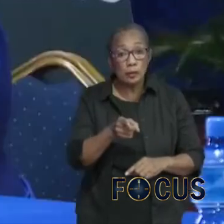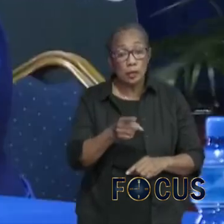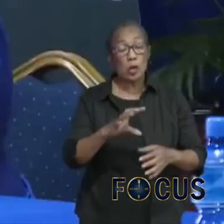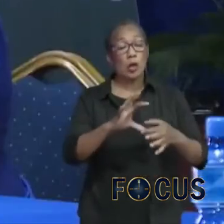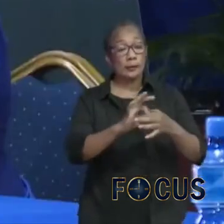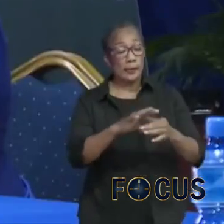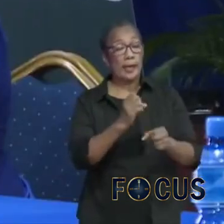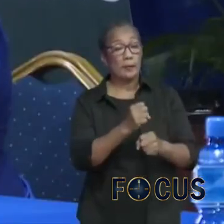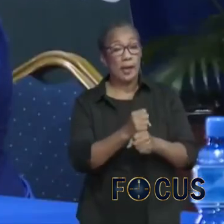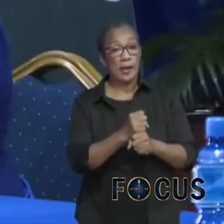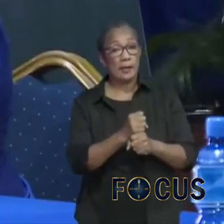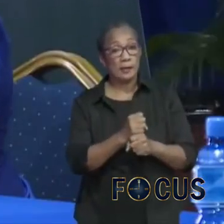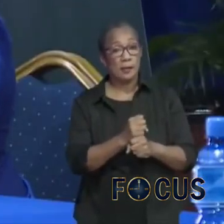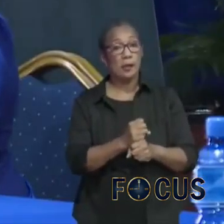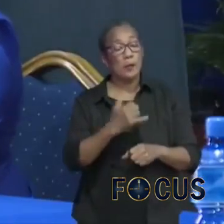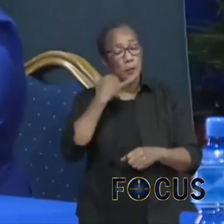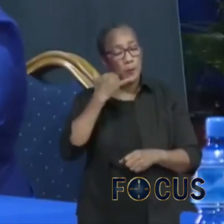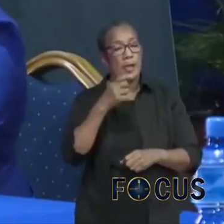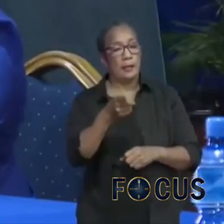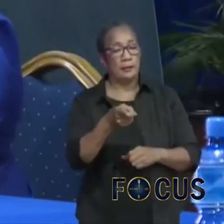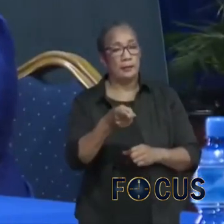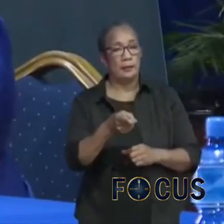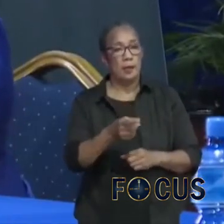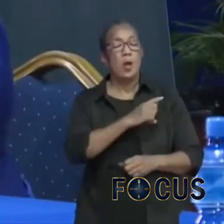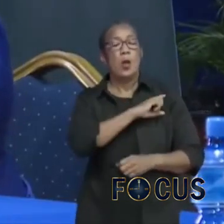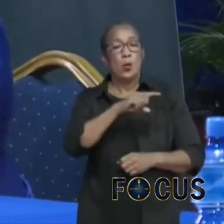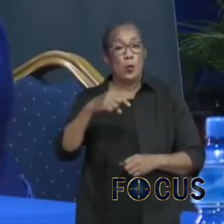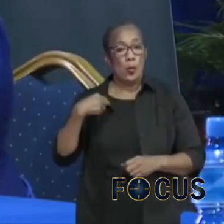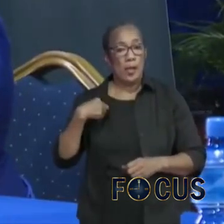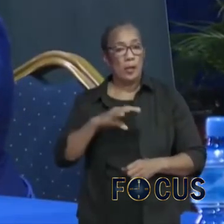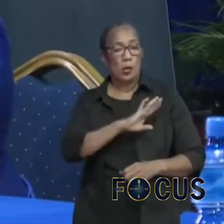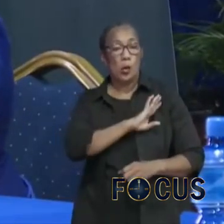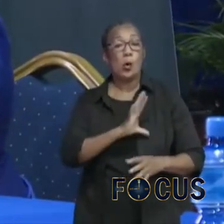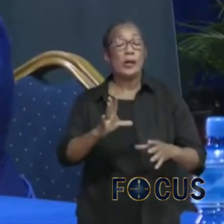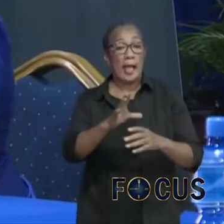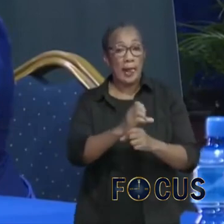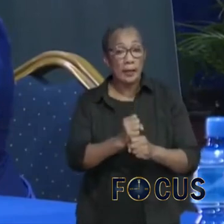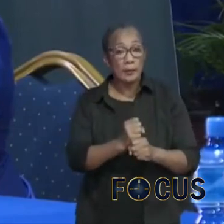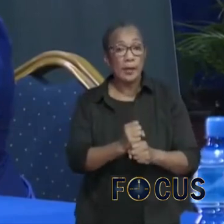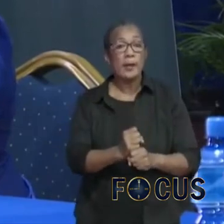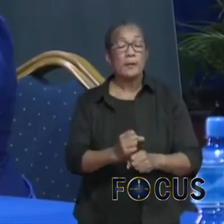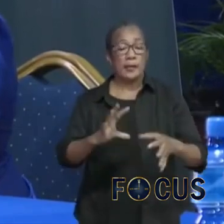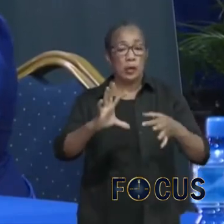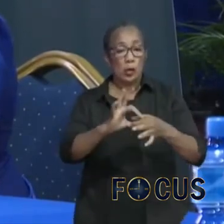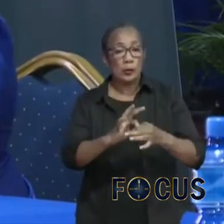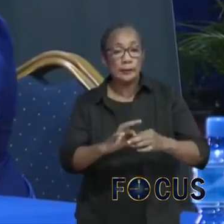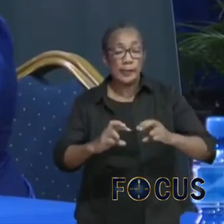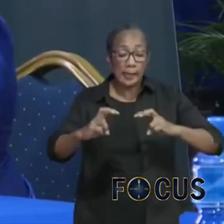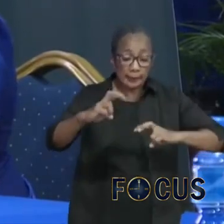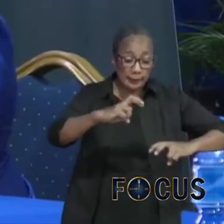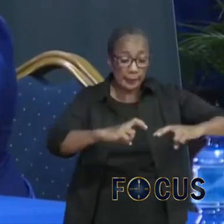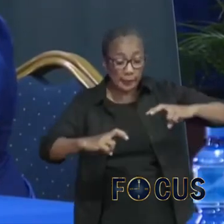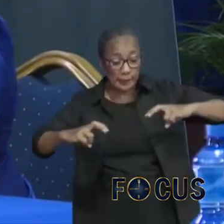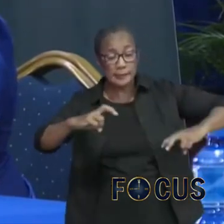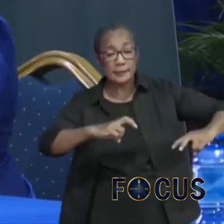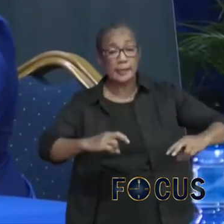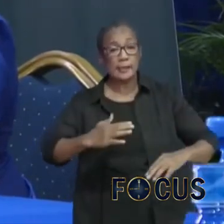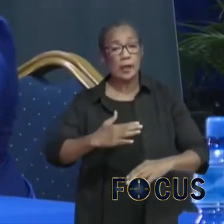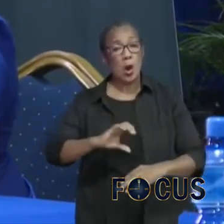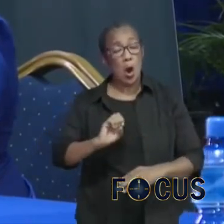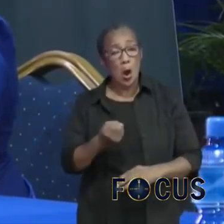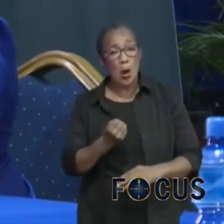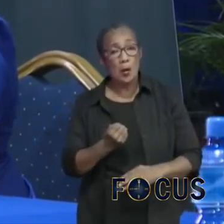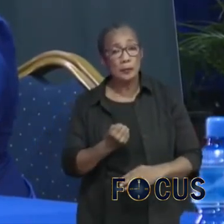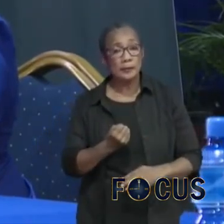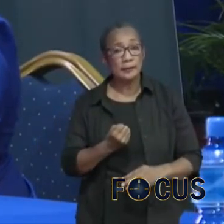gecontact, gaan wij dat doen. Dus wij gaan ook helpen met de contacttracing om dus